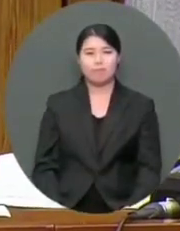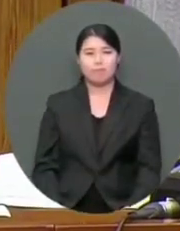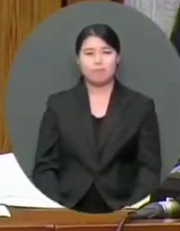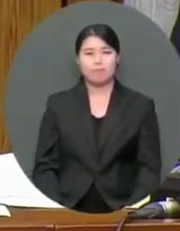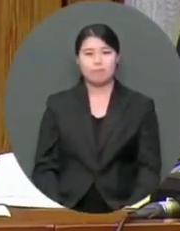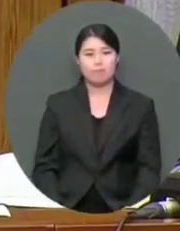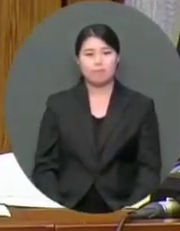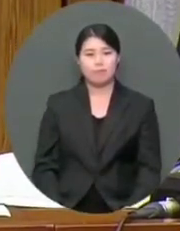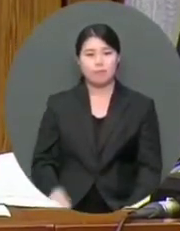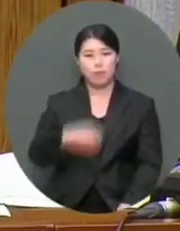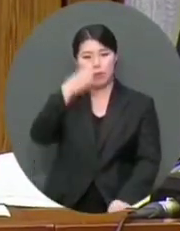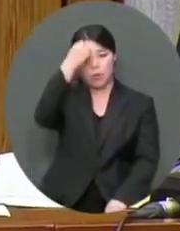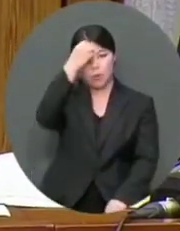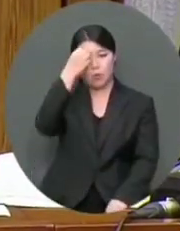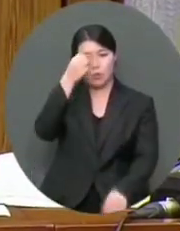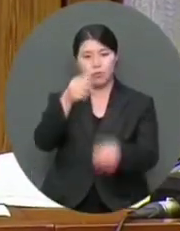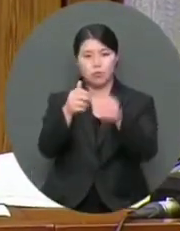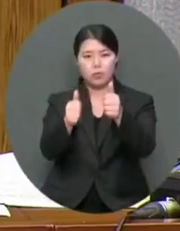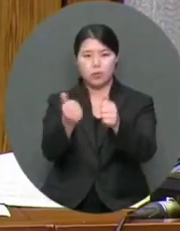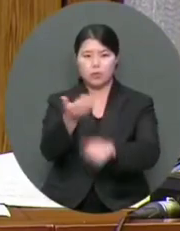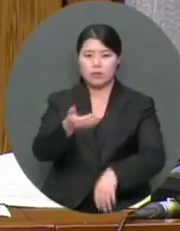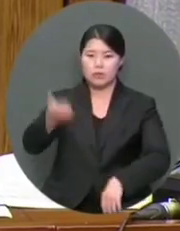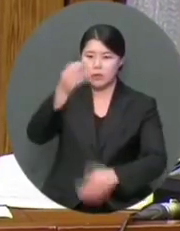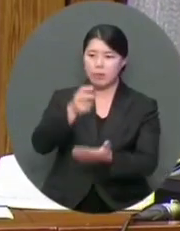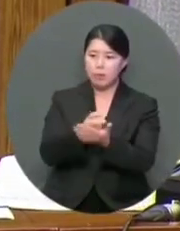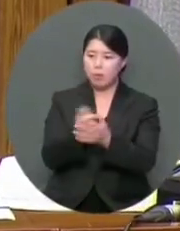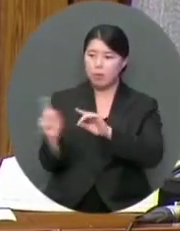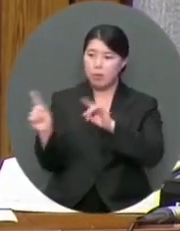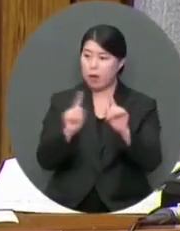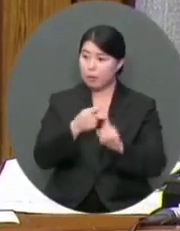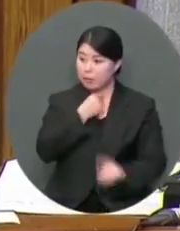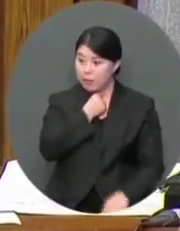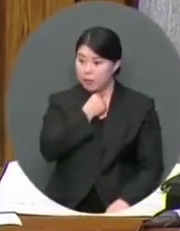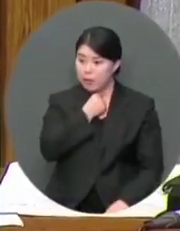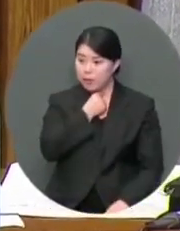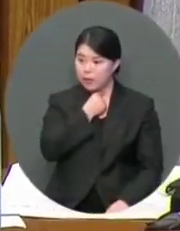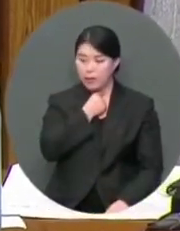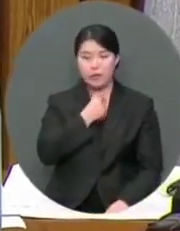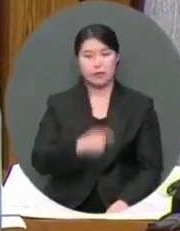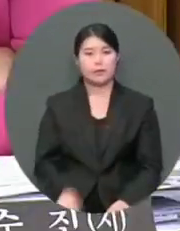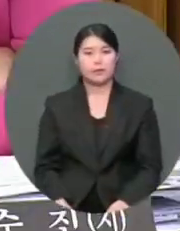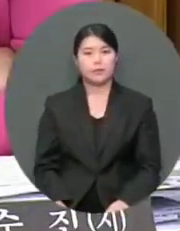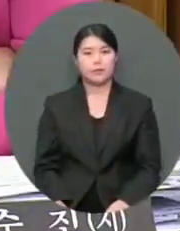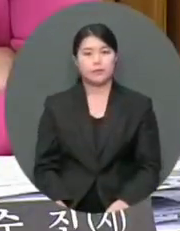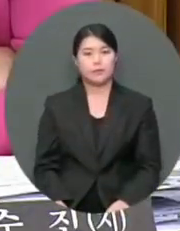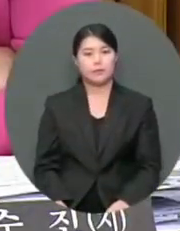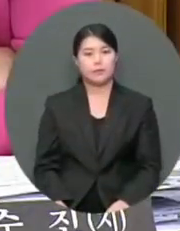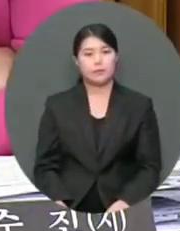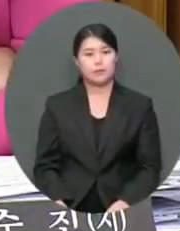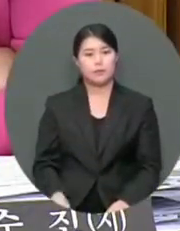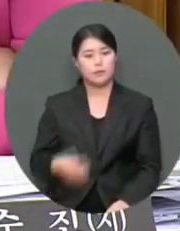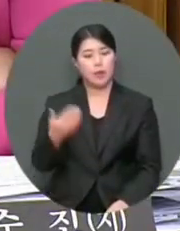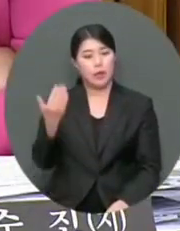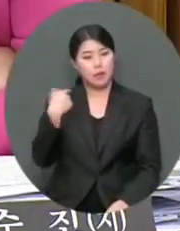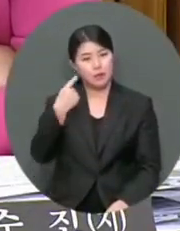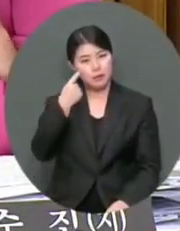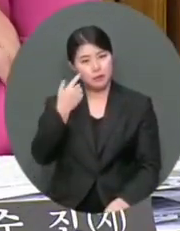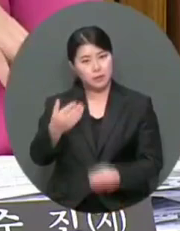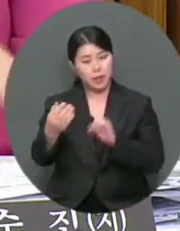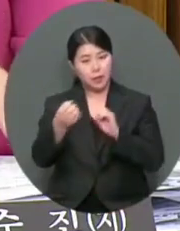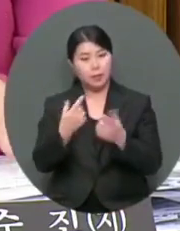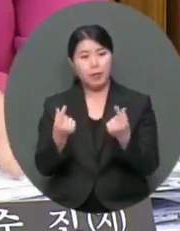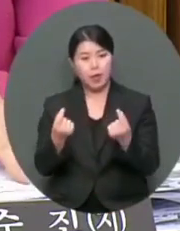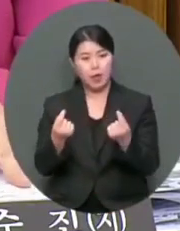혹시 고등부장 승진 제도를 부활시키고 싶으십니까? 그거는 사실 제가 질의에도 답변